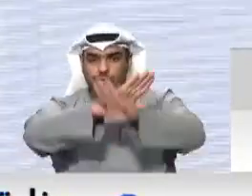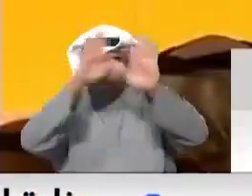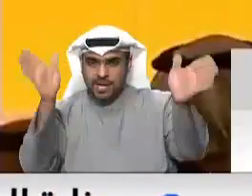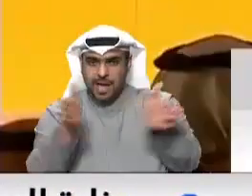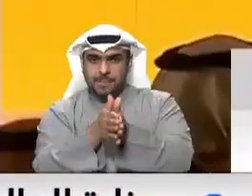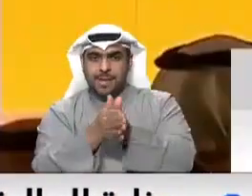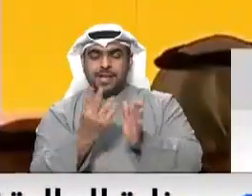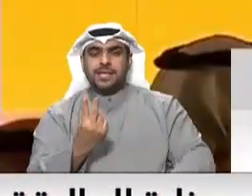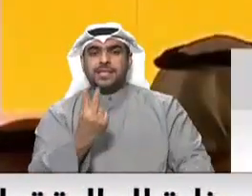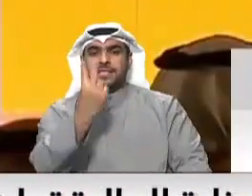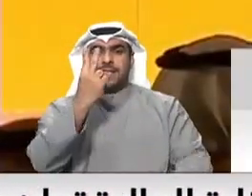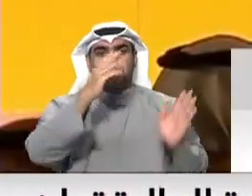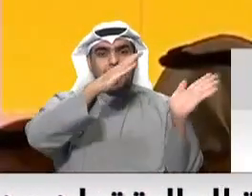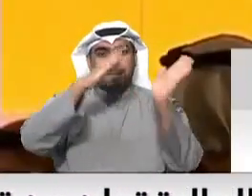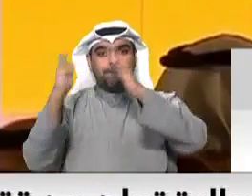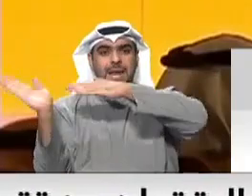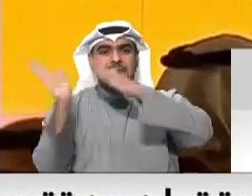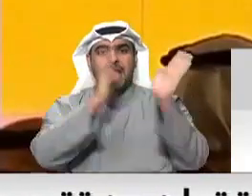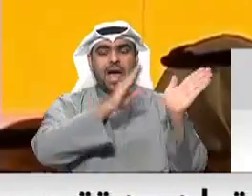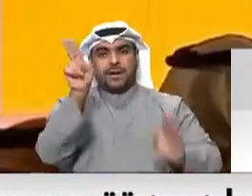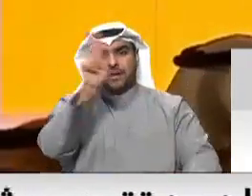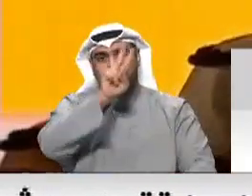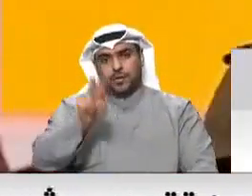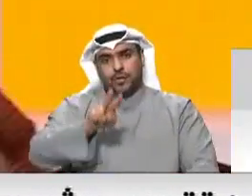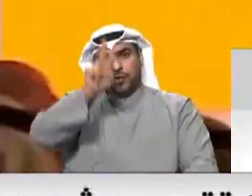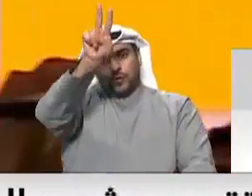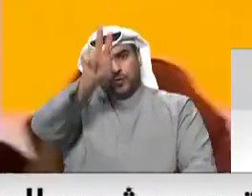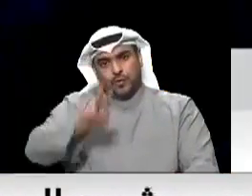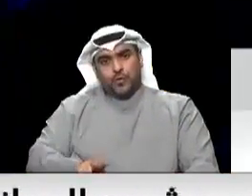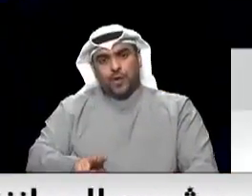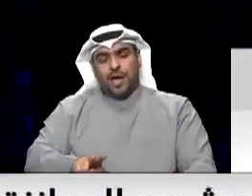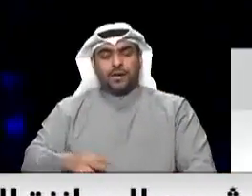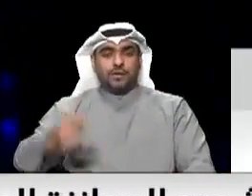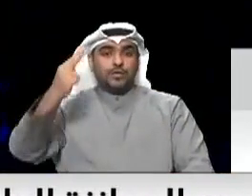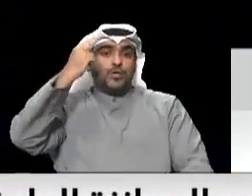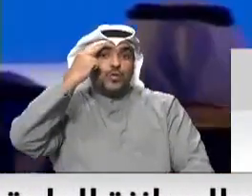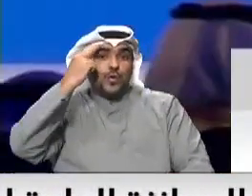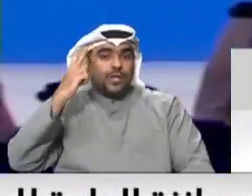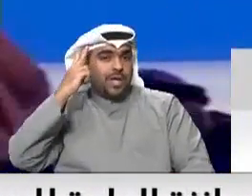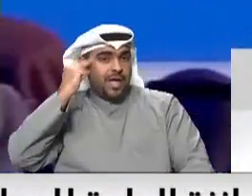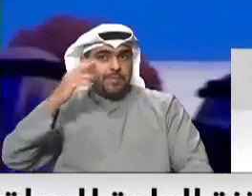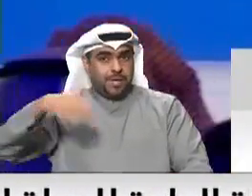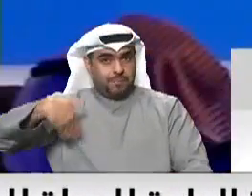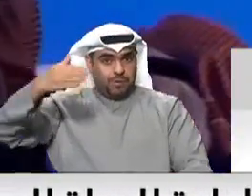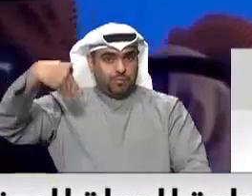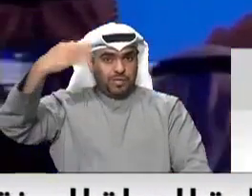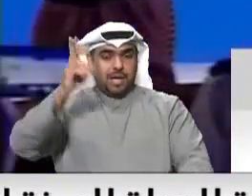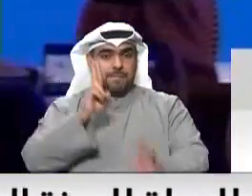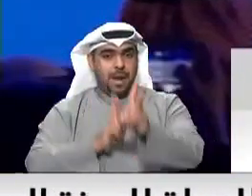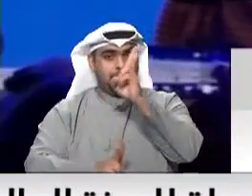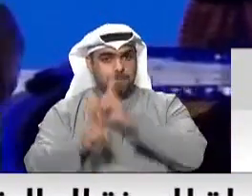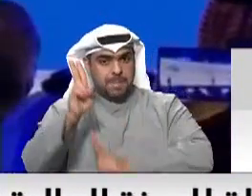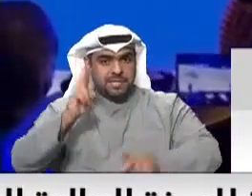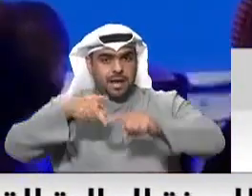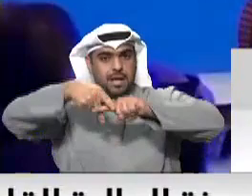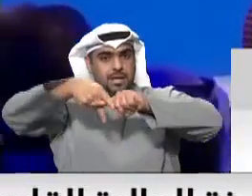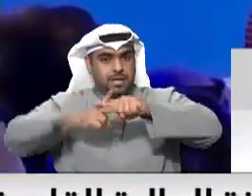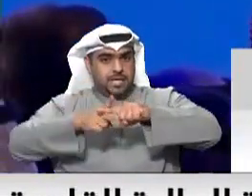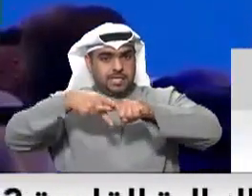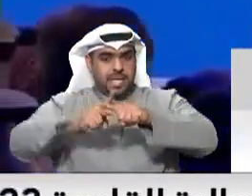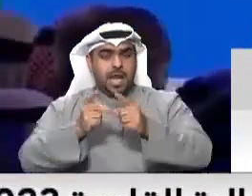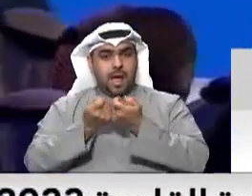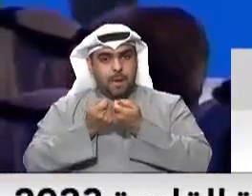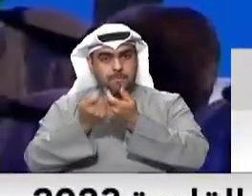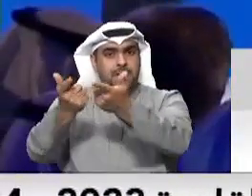7 مليارات دولار للمساعدة في تطوير منظومة صناعية متنوعة ومستدامة ولديها القدرة التنافسية عالميا،